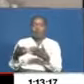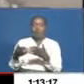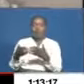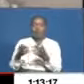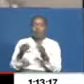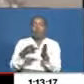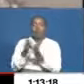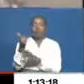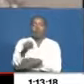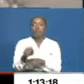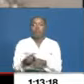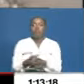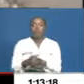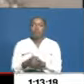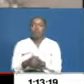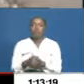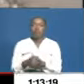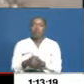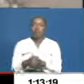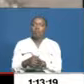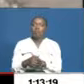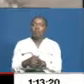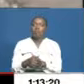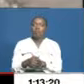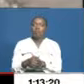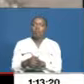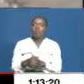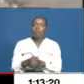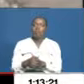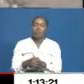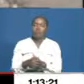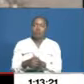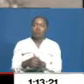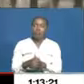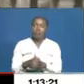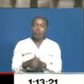paid. Next.